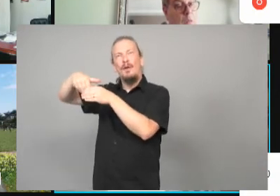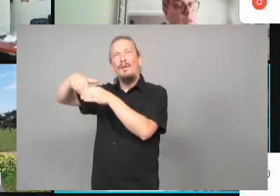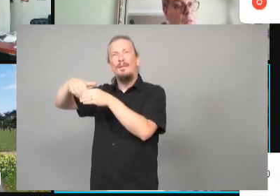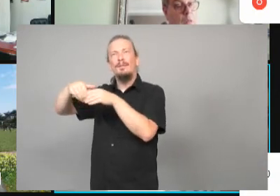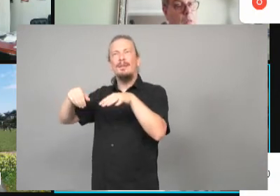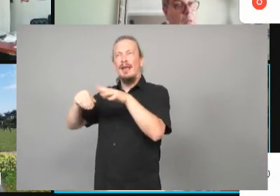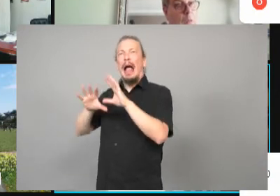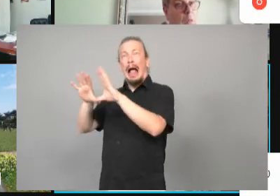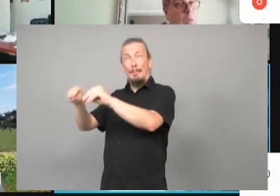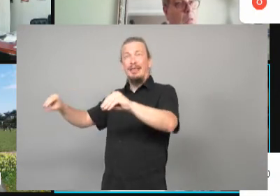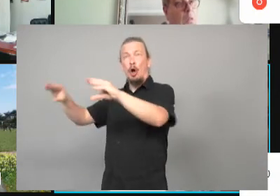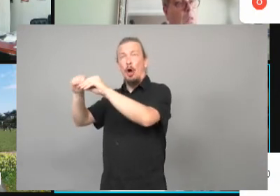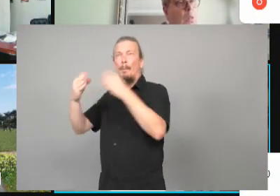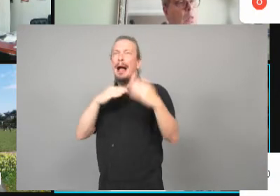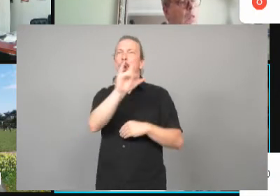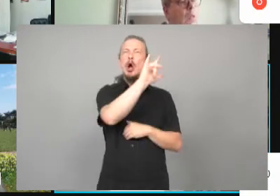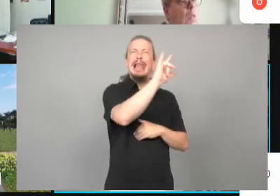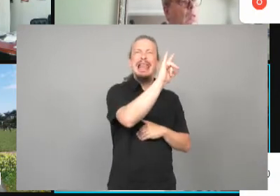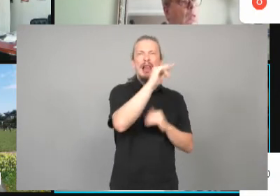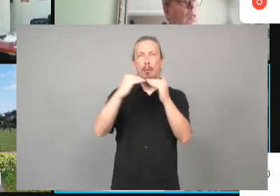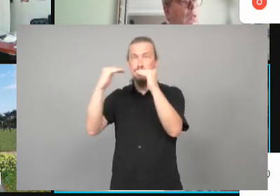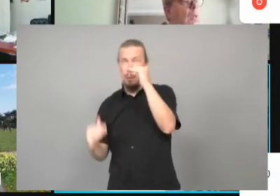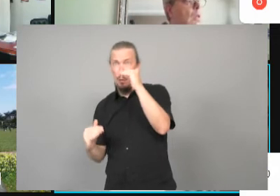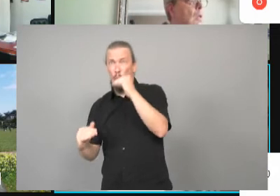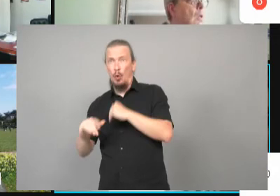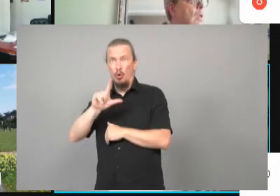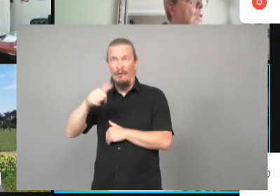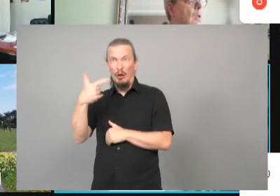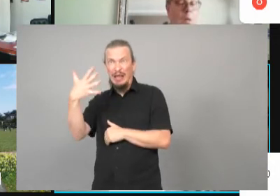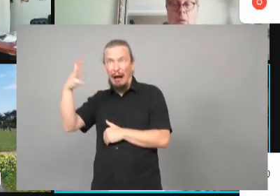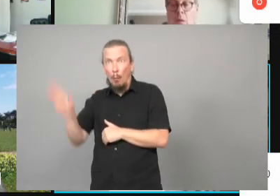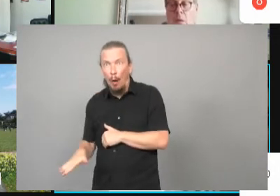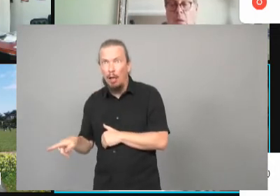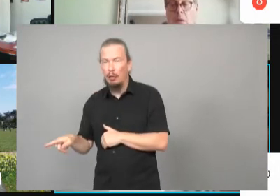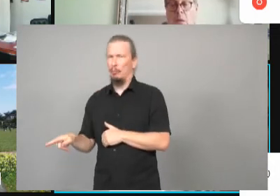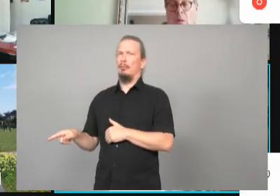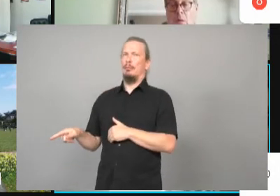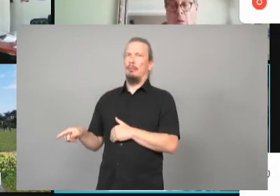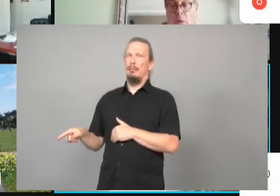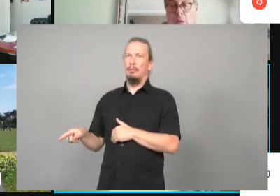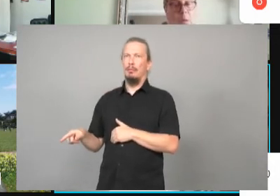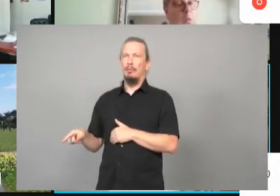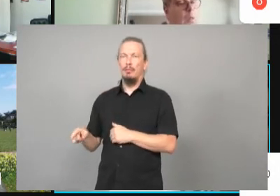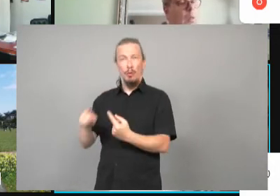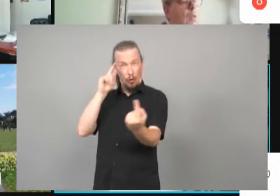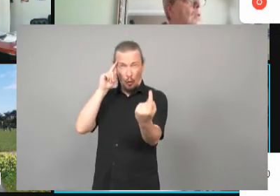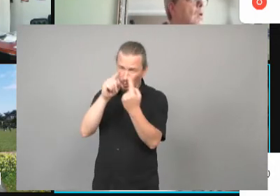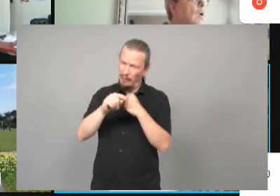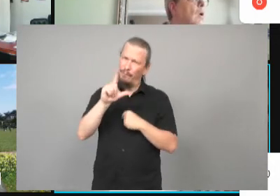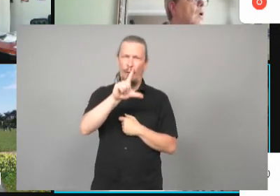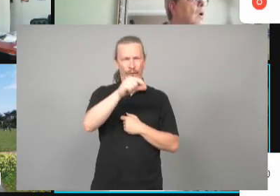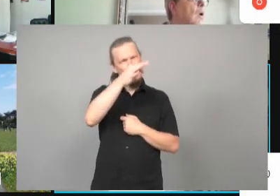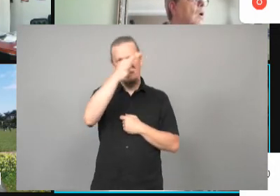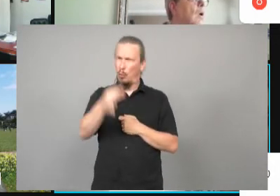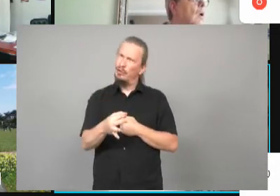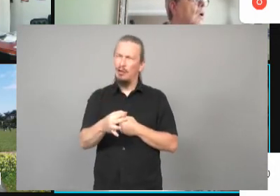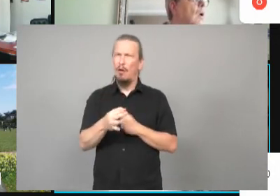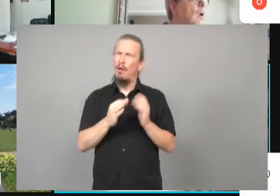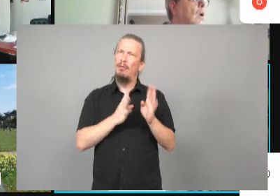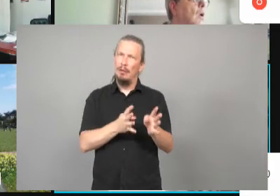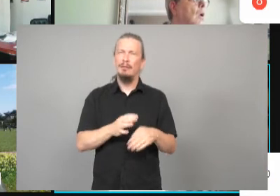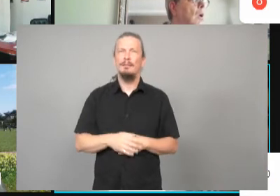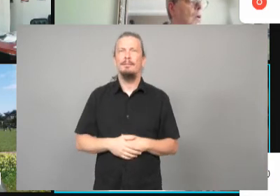moins d'habitants que notre métropole. Leur ambition, passer à 20% de part modale en 2030. Toujours